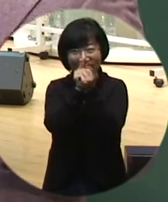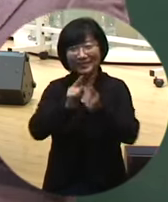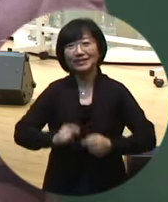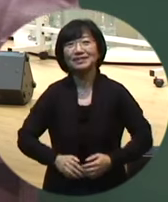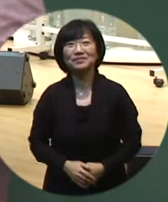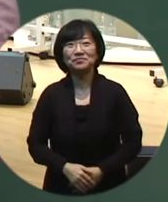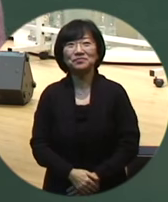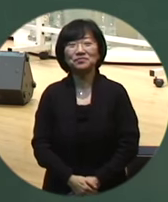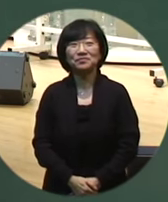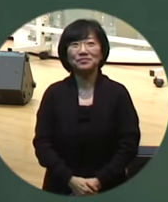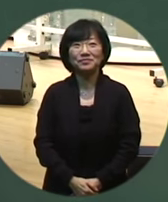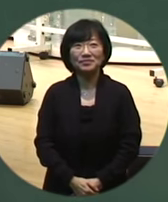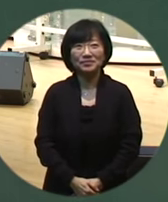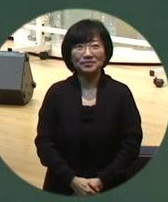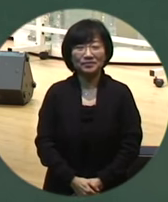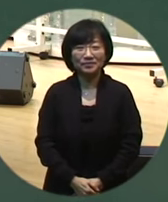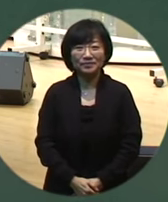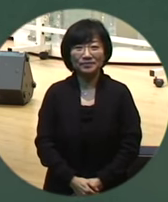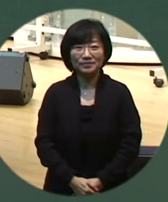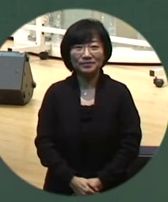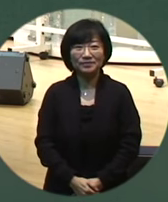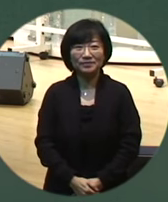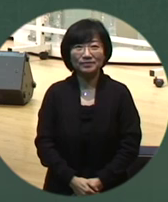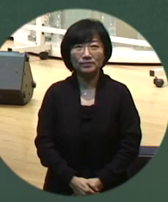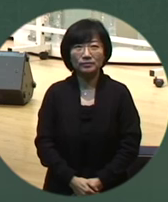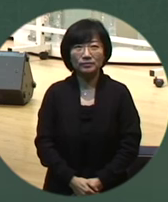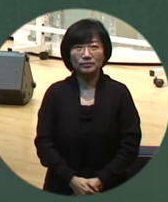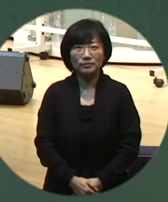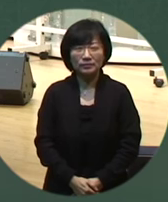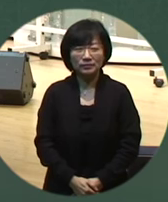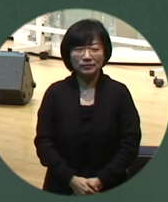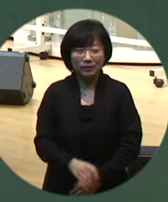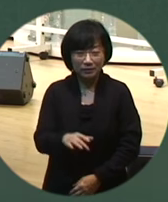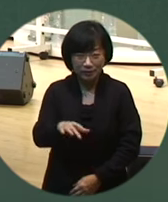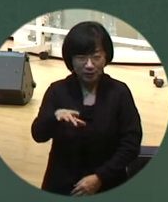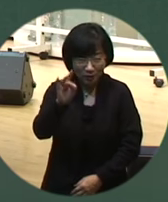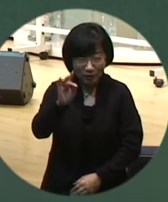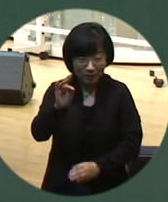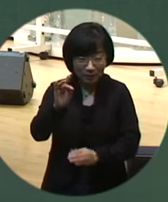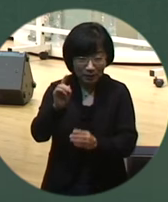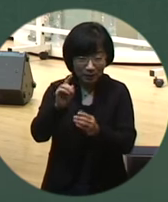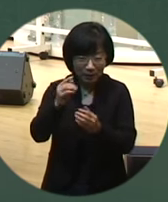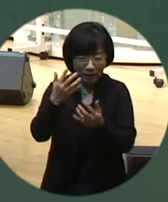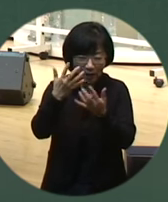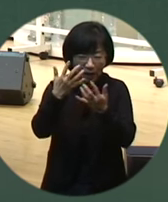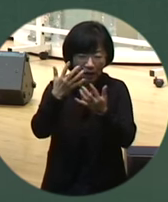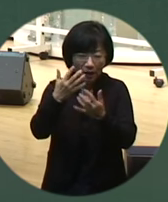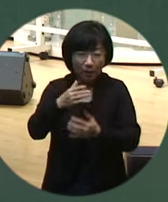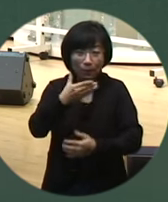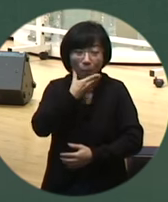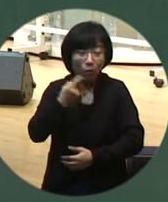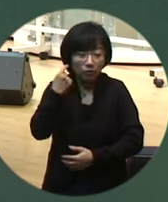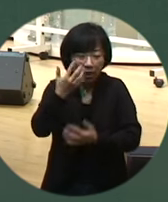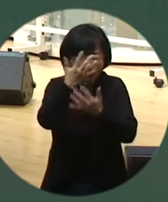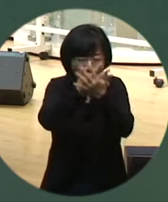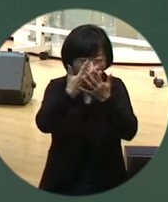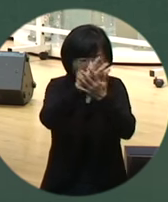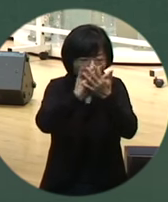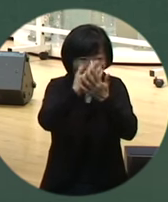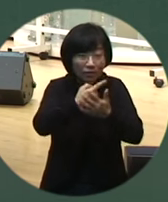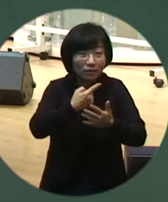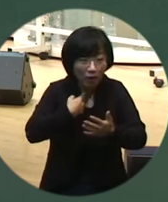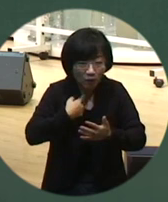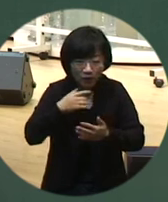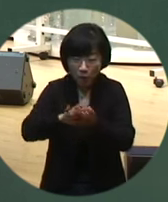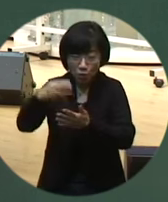the grace of God, I met this person. 그래가지고 희미하게 알고 있던 복음을 정확하게 알았어요. I met with Pastor Yu,